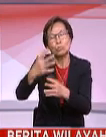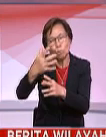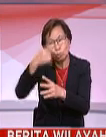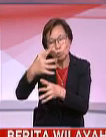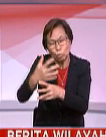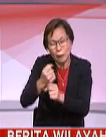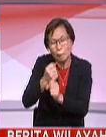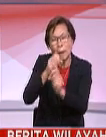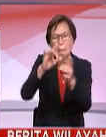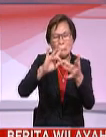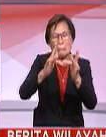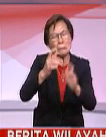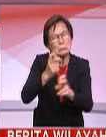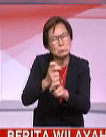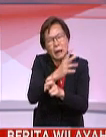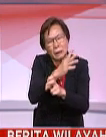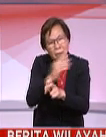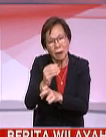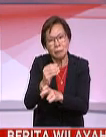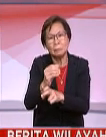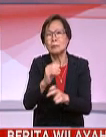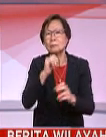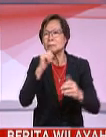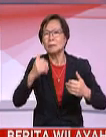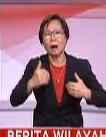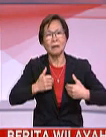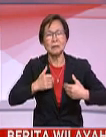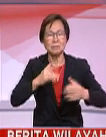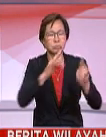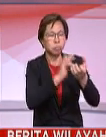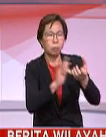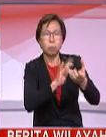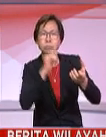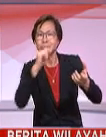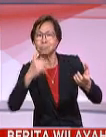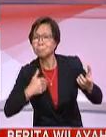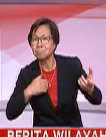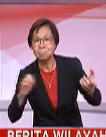internet selain tidak mempunyai kemudahan telefon pintar.